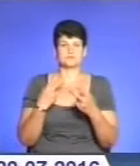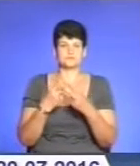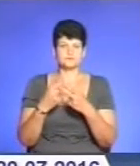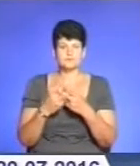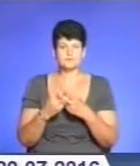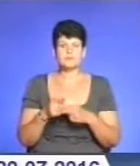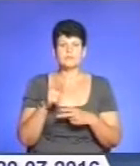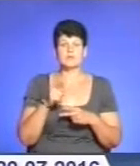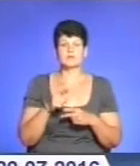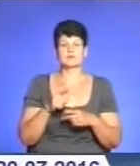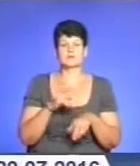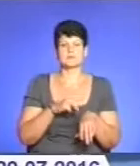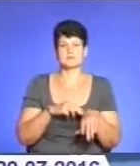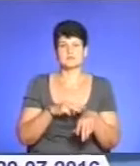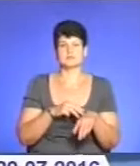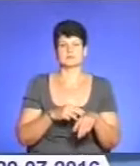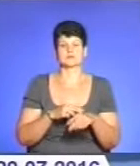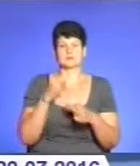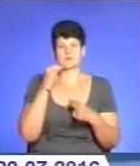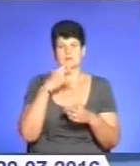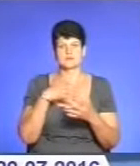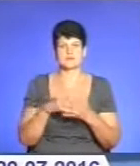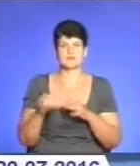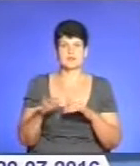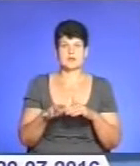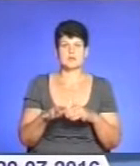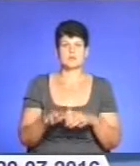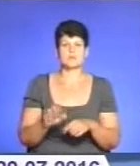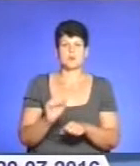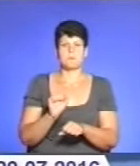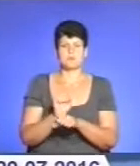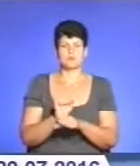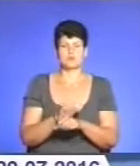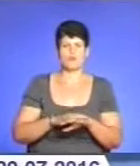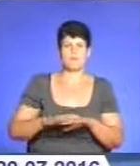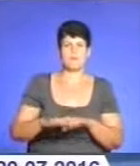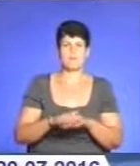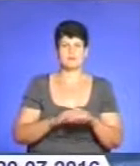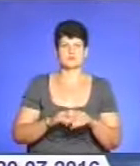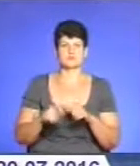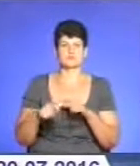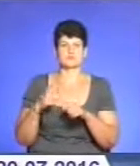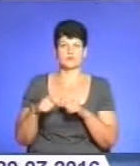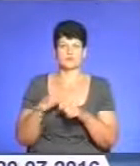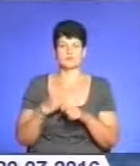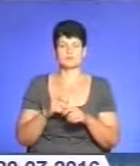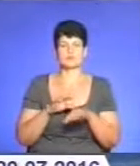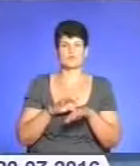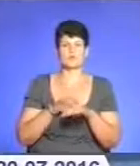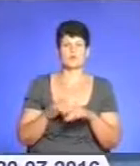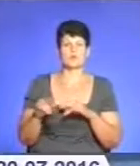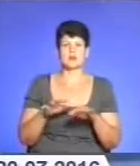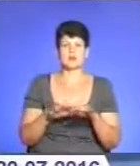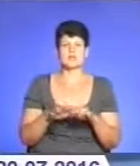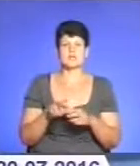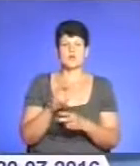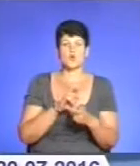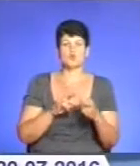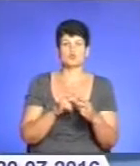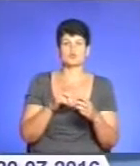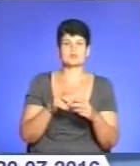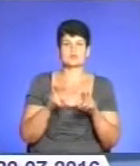Оперативники вдосконалювали та відпрацьовували свої дії по припиненню масових заворушень, проводили операції по звільненню заручників та розшуку засуджених